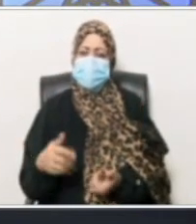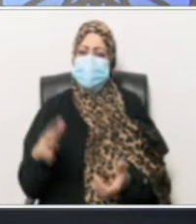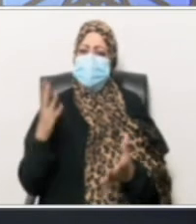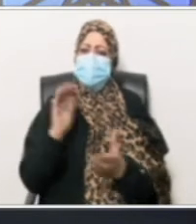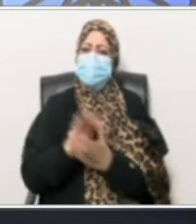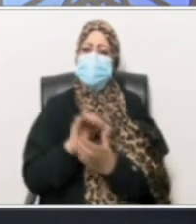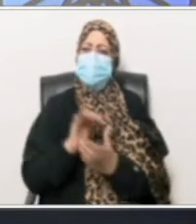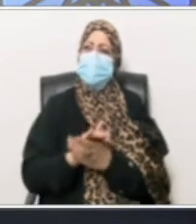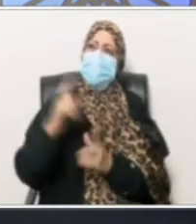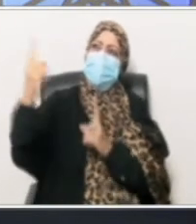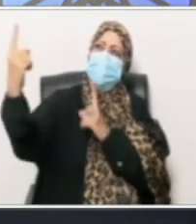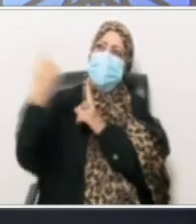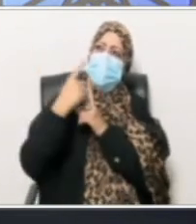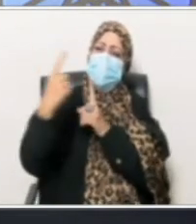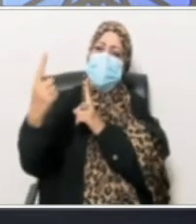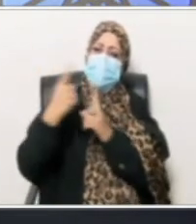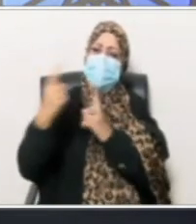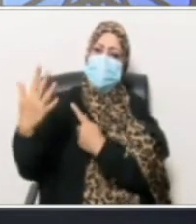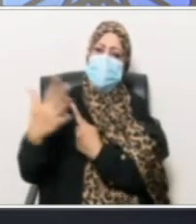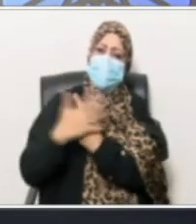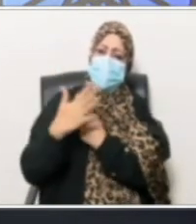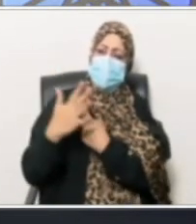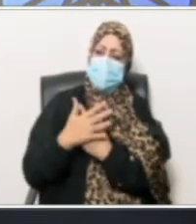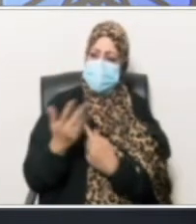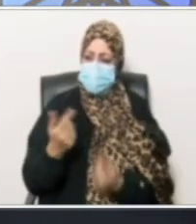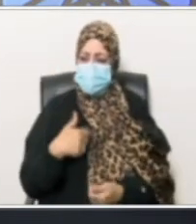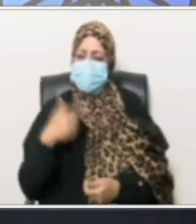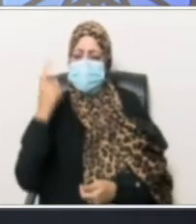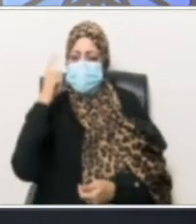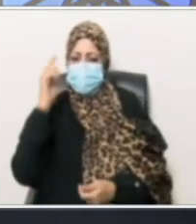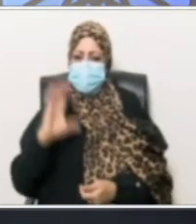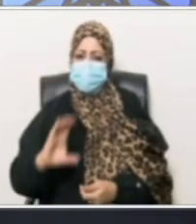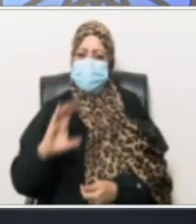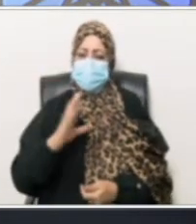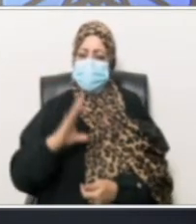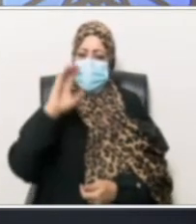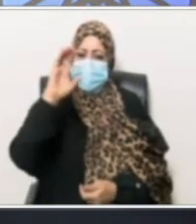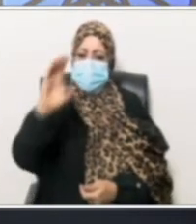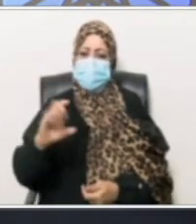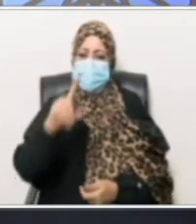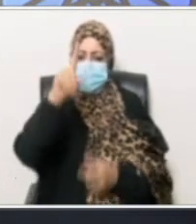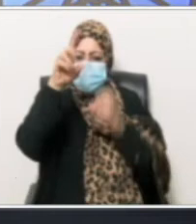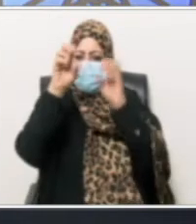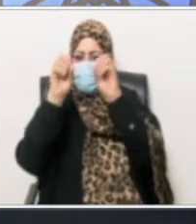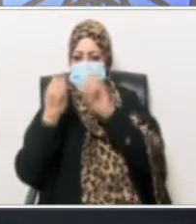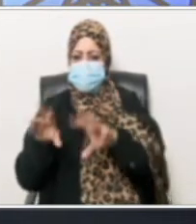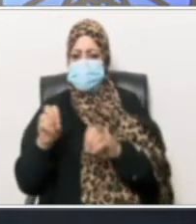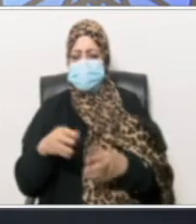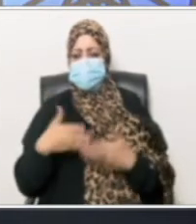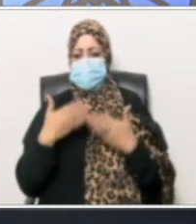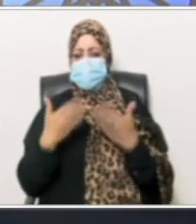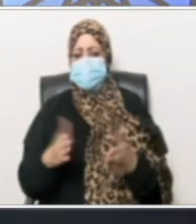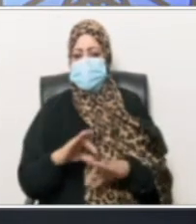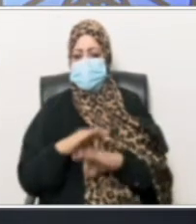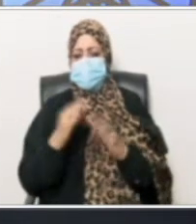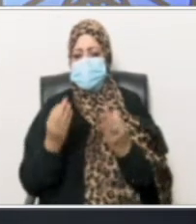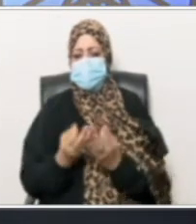حاضر، تسمع الجواب ان شاء الله. بارك الله فيك وإياكم إن شاء الله جميعا. الأخ محمد من صبراتة.